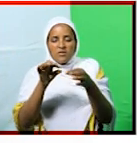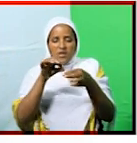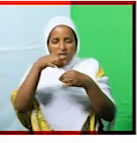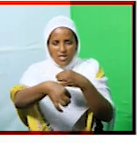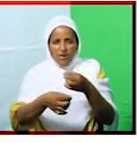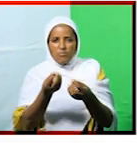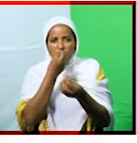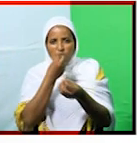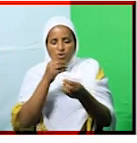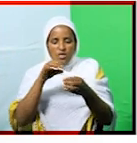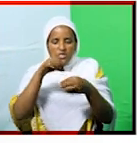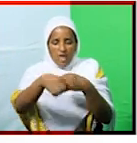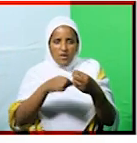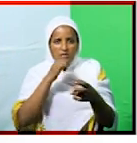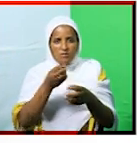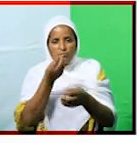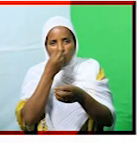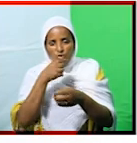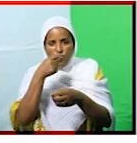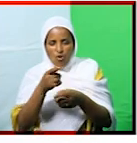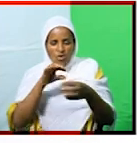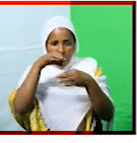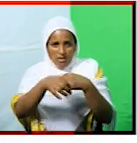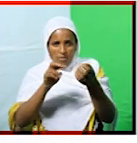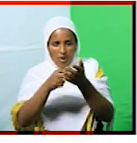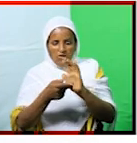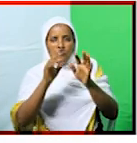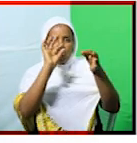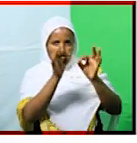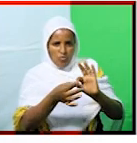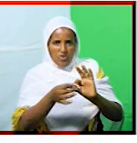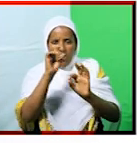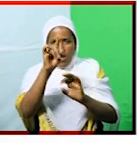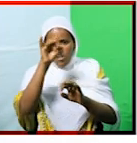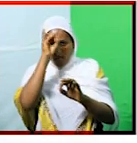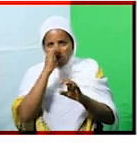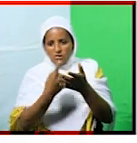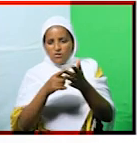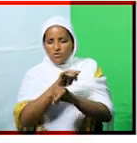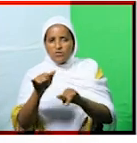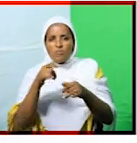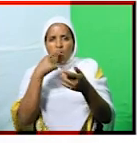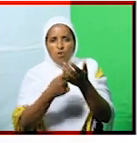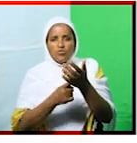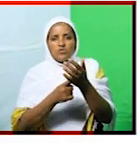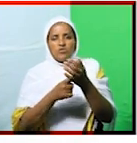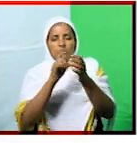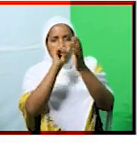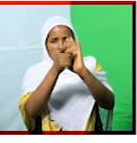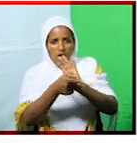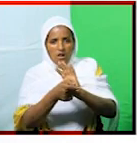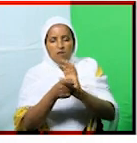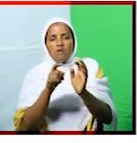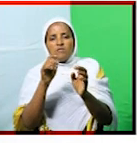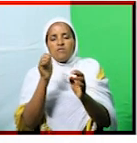የምንበላው ሳንልጥም የምንበላው እንዳሉት ማለት ነው። አሁን ልጠን ማለት ተርጉመህ አንድ ሊቅም ልክ እንደሳቸው እንዳሉት በእጽዋት እንደመሰሉት በኦሪት